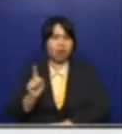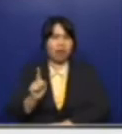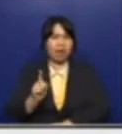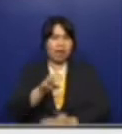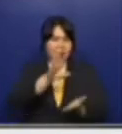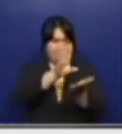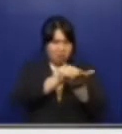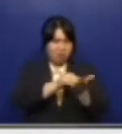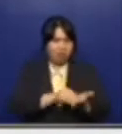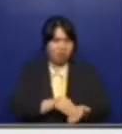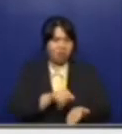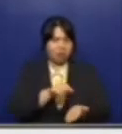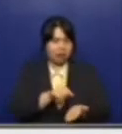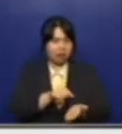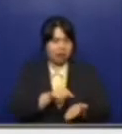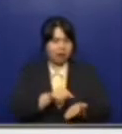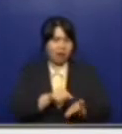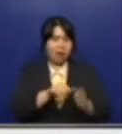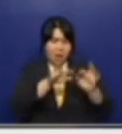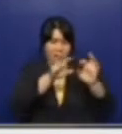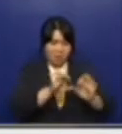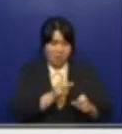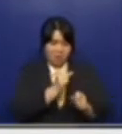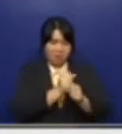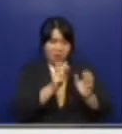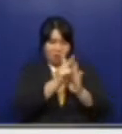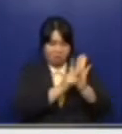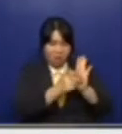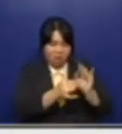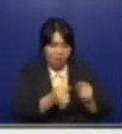มูลต่างๆเนี่ยมีเจตนาที่จะสืบทอดอำนาจหมดเลย